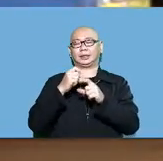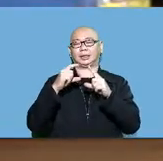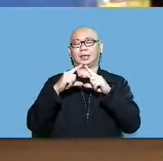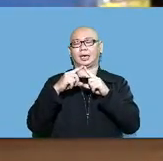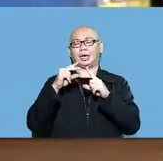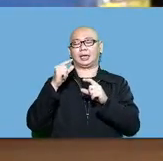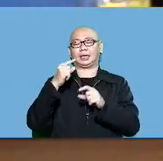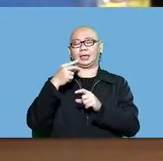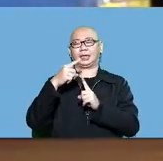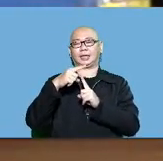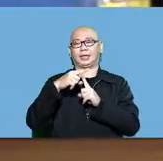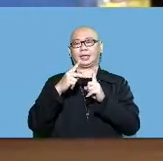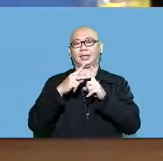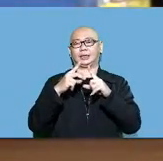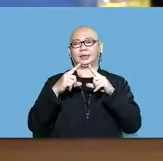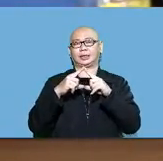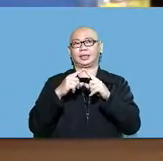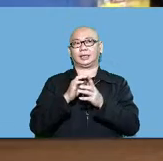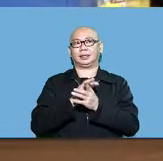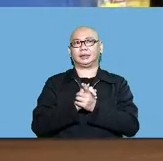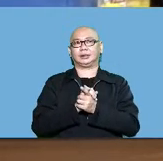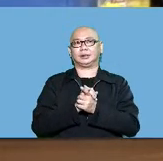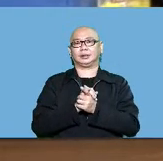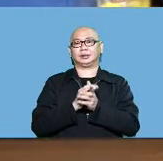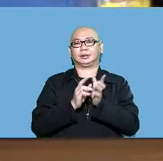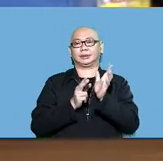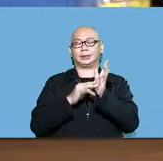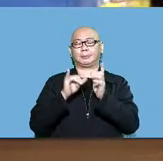SSI MSI NIP